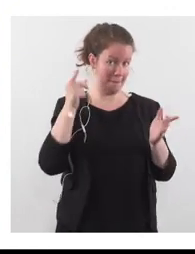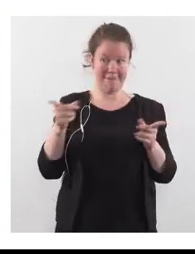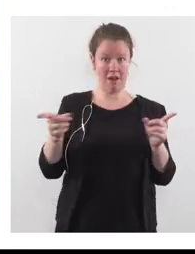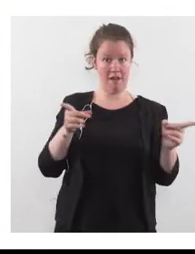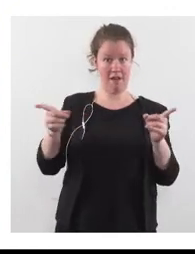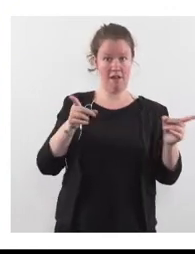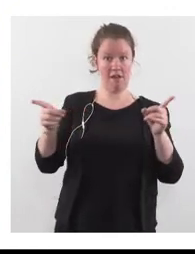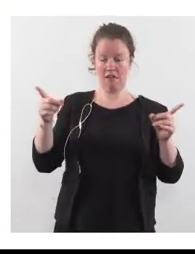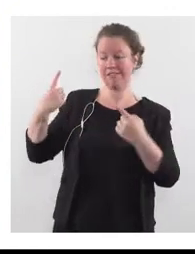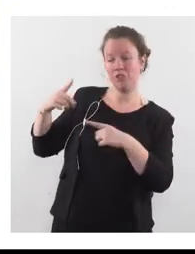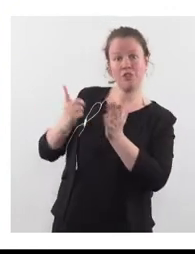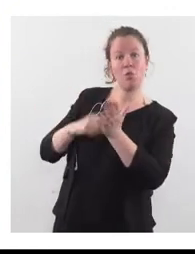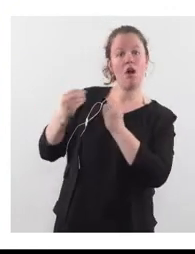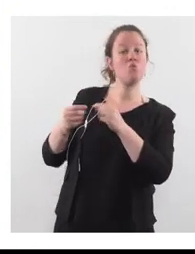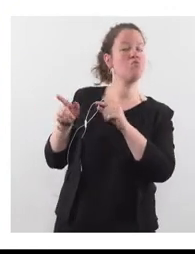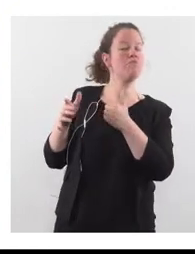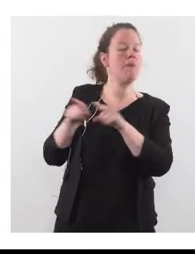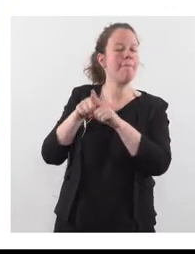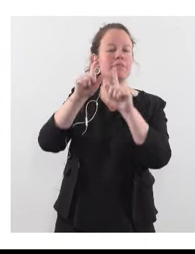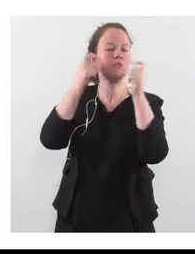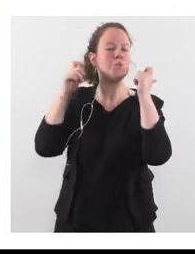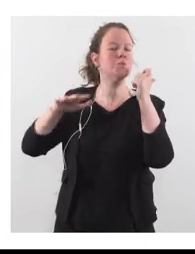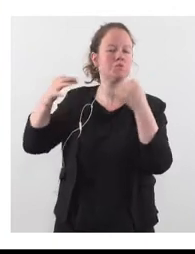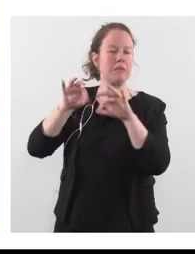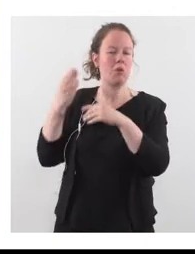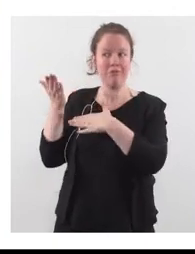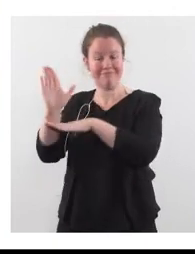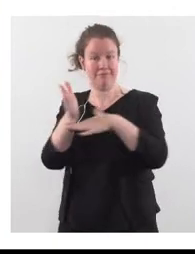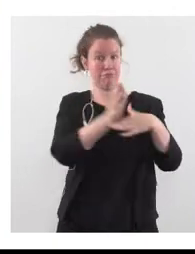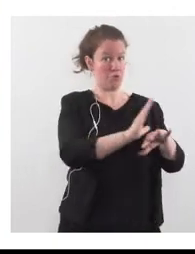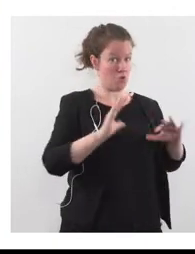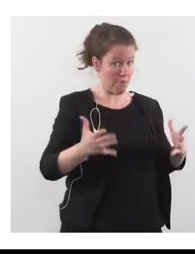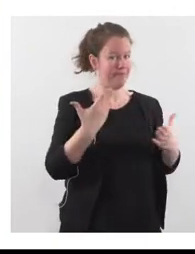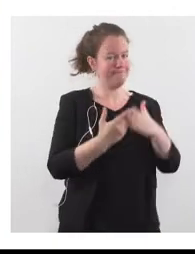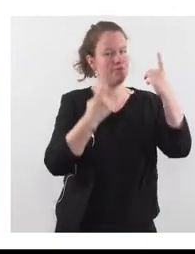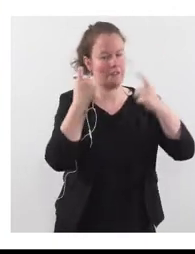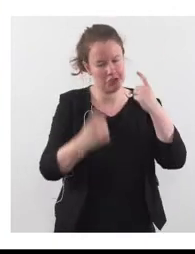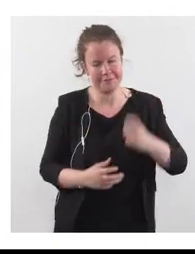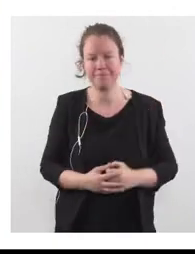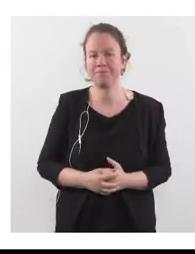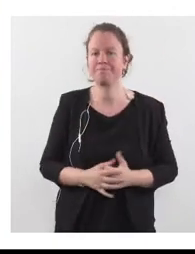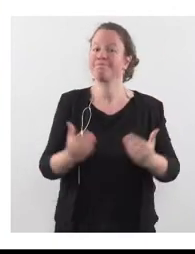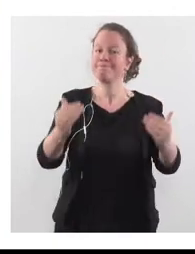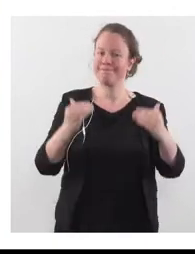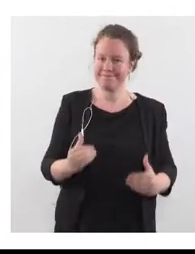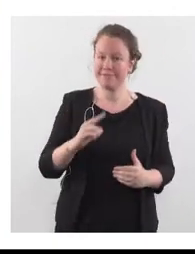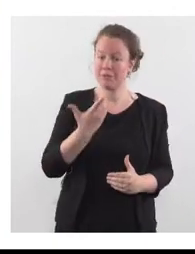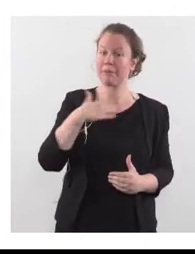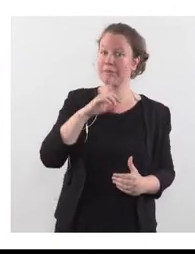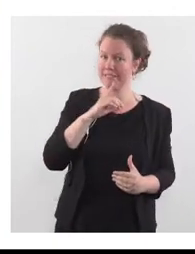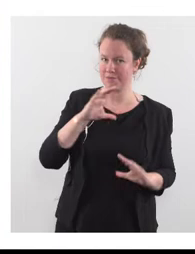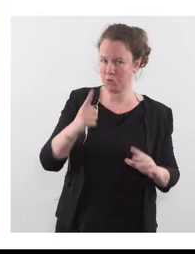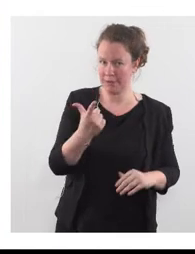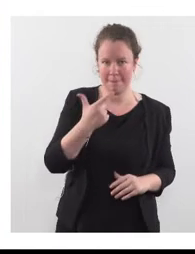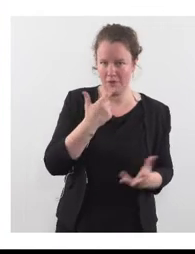deux procédures qui sont très, très différentes. La seconde session de cet après-midi portera sur les autres moyens dont disposent